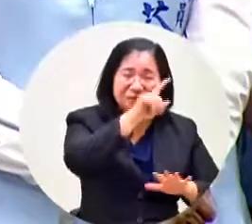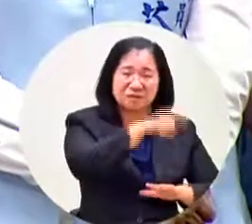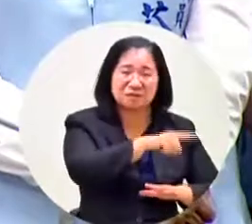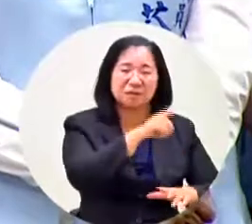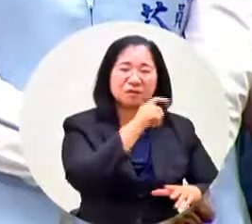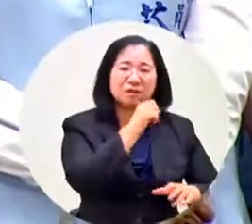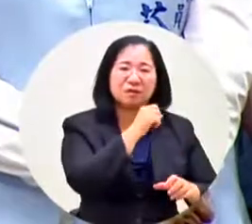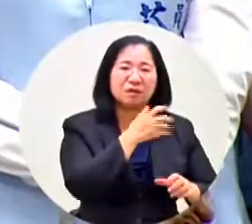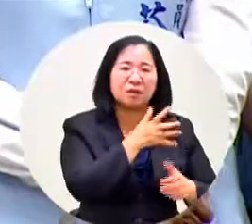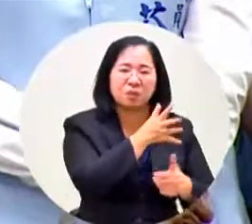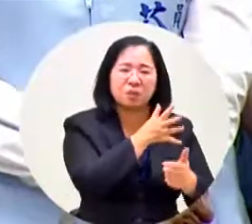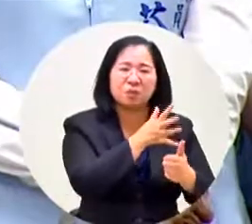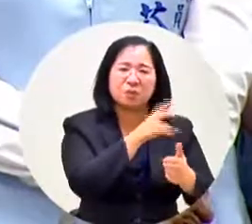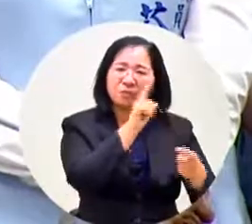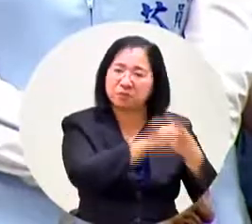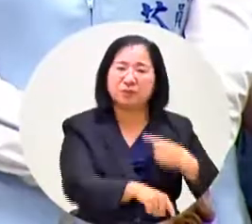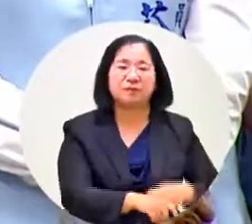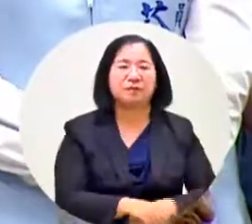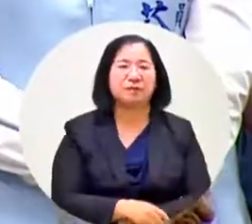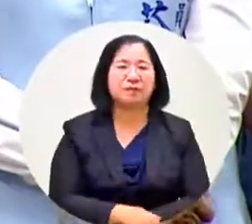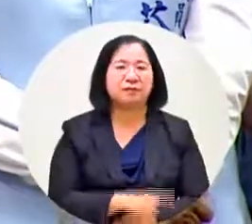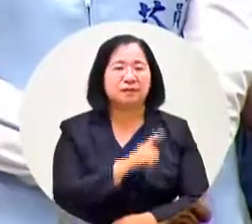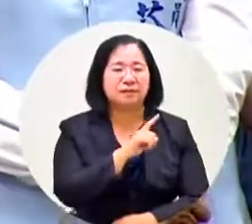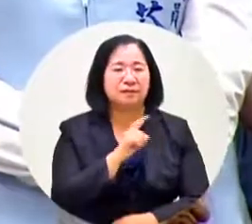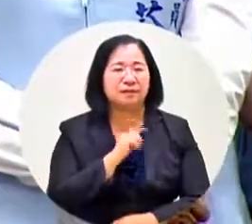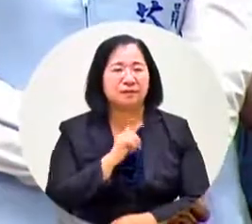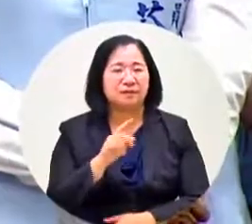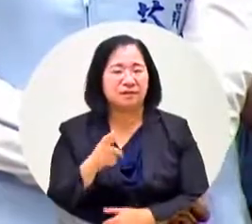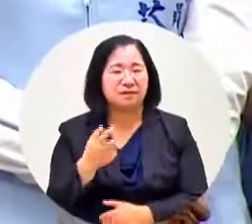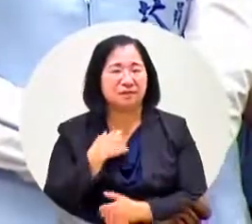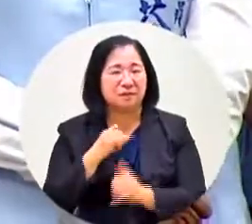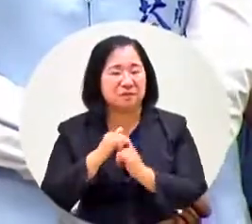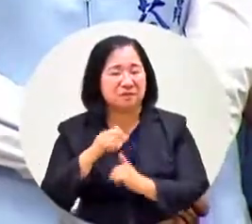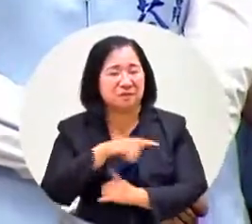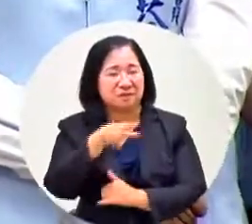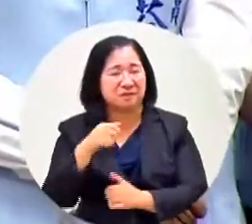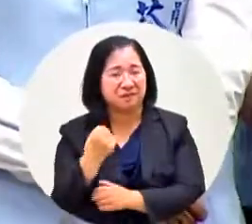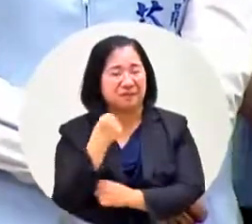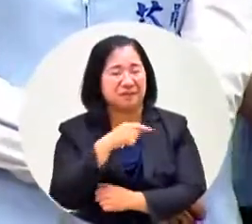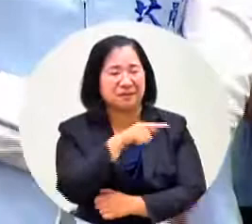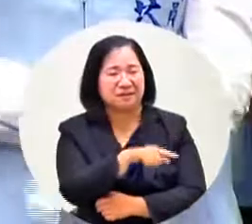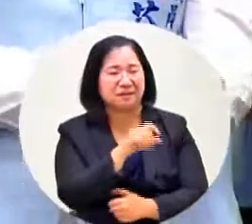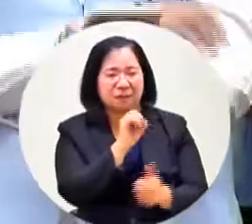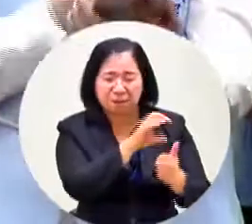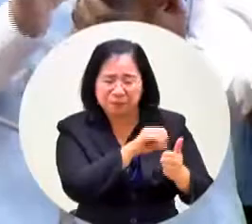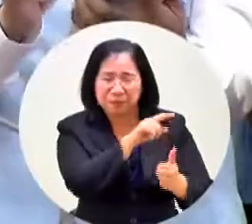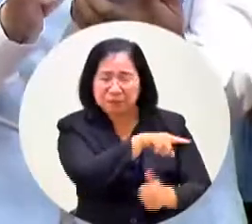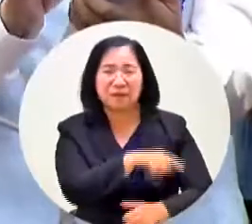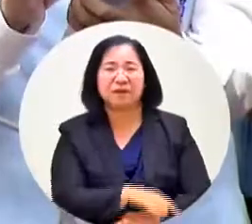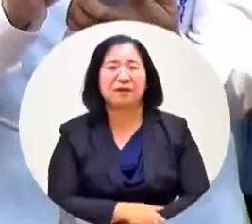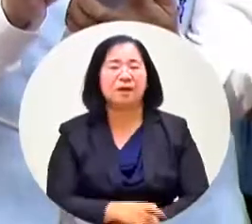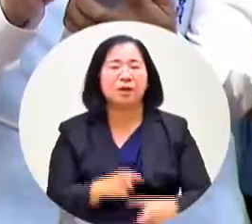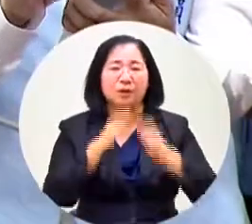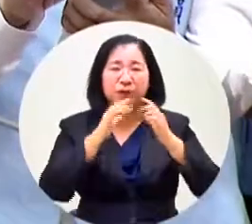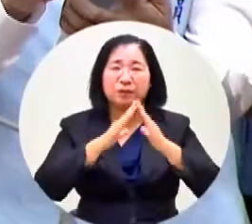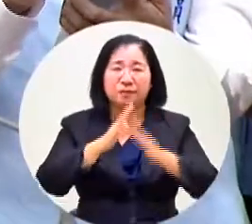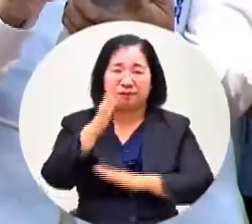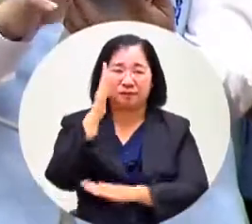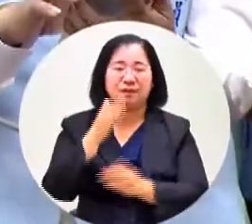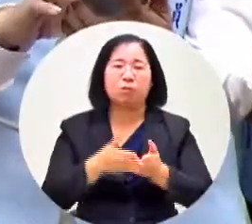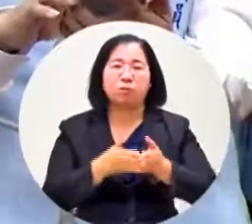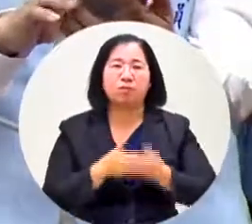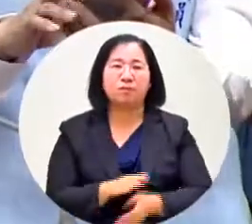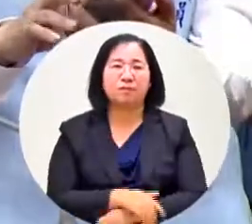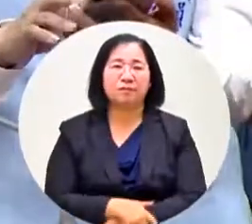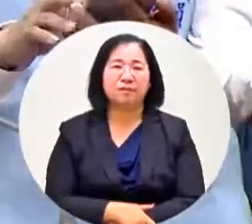信电视机头前，遮个市民朋友拢有在看。你若感觉市长做了对，做了对，您来个